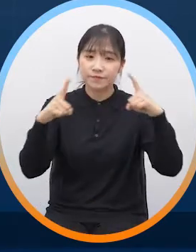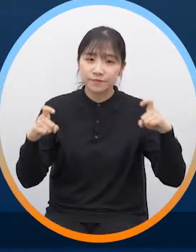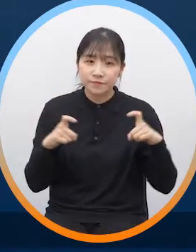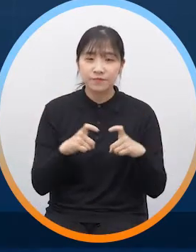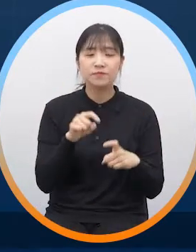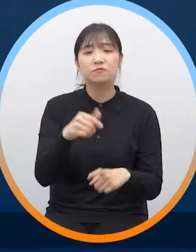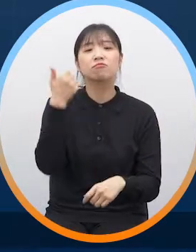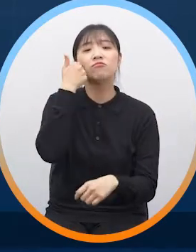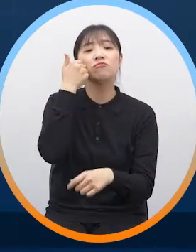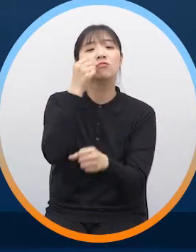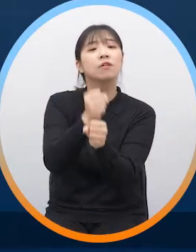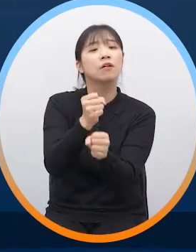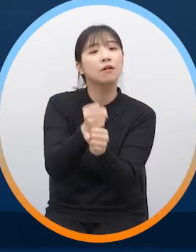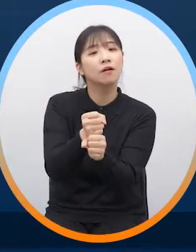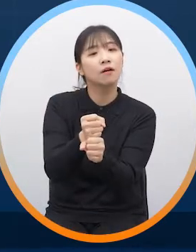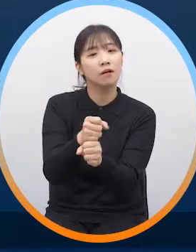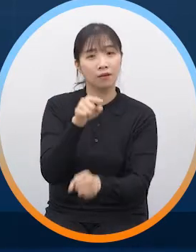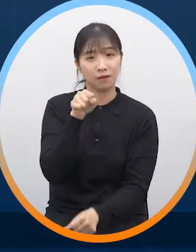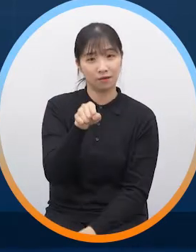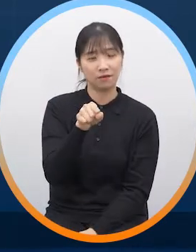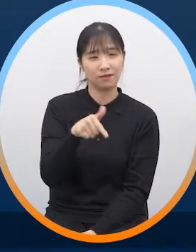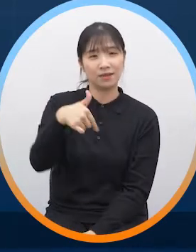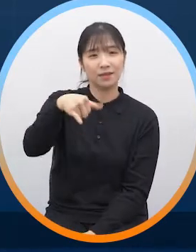그러면 누가 쌓느냐? 이것은